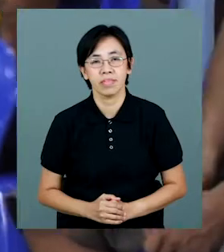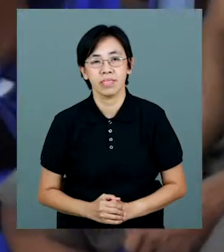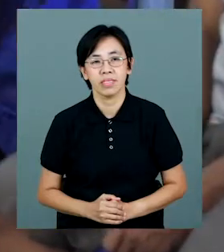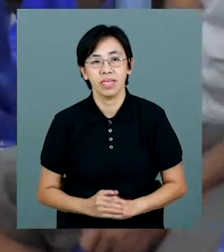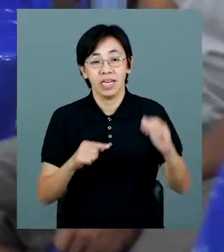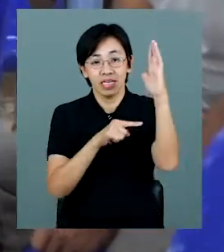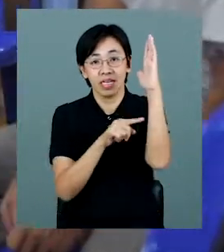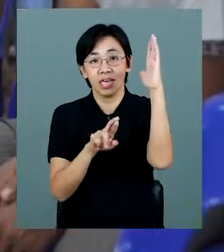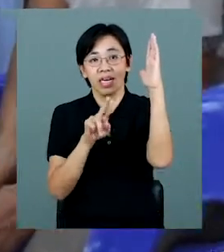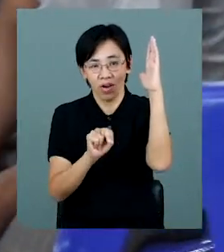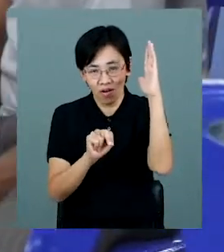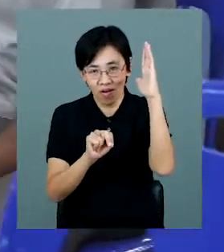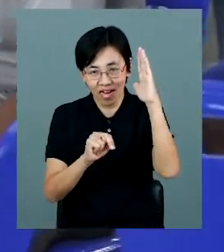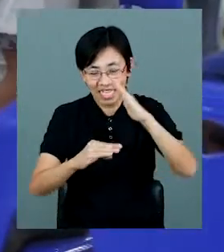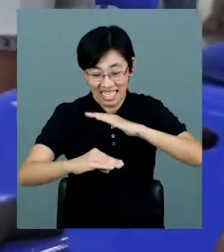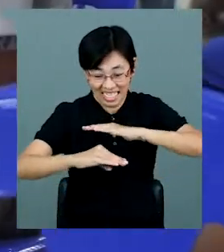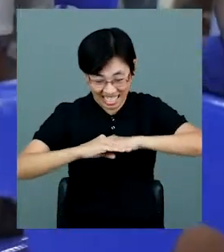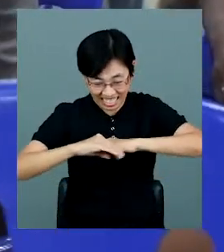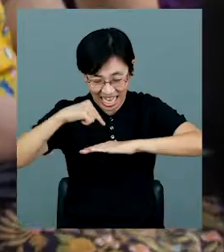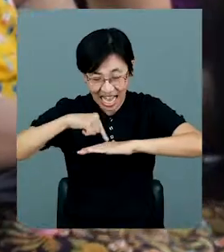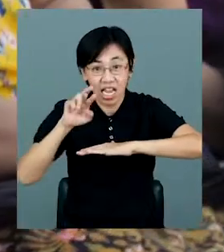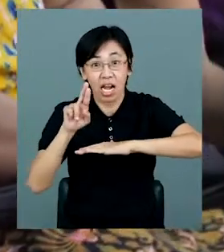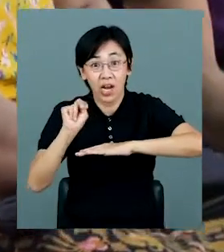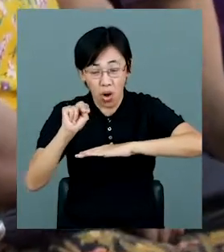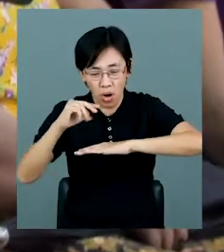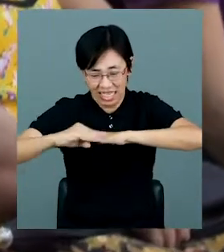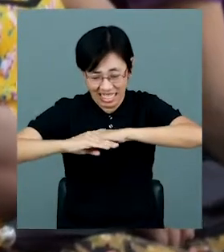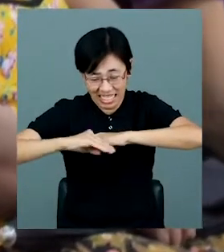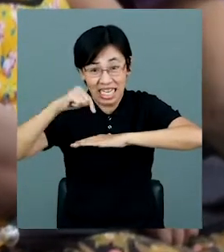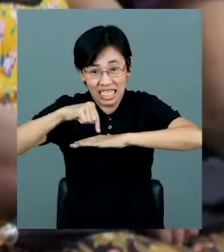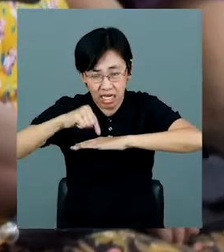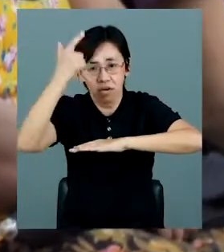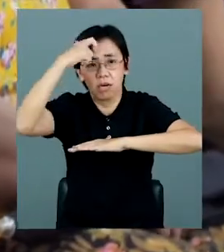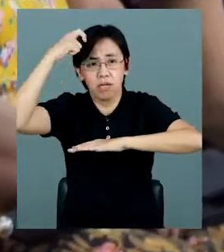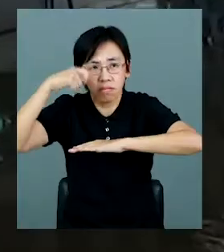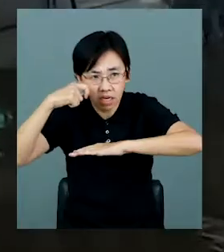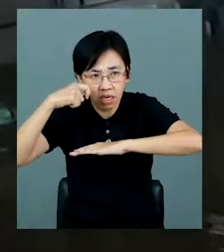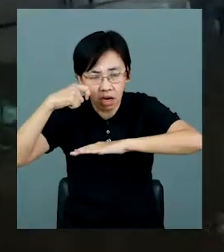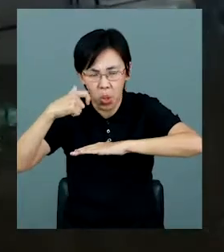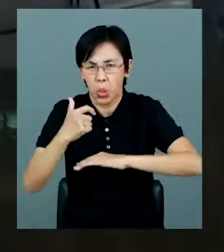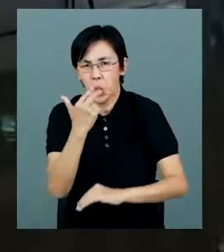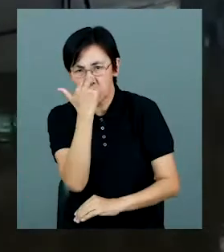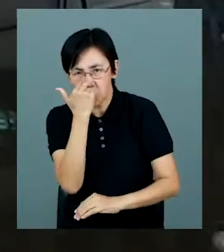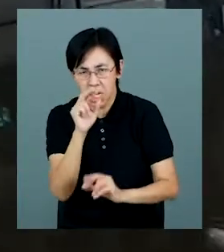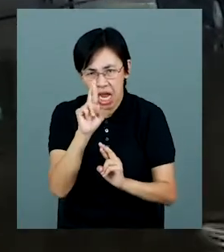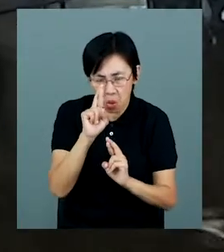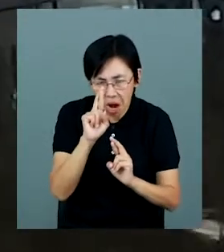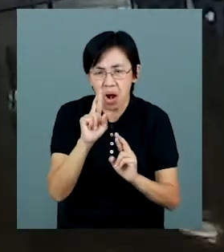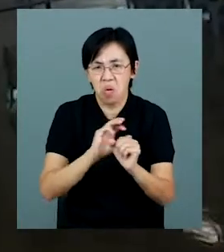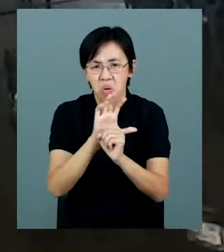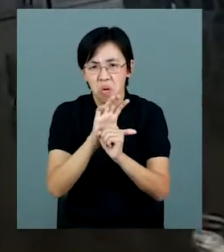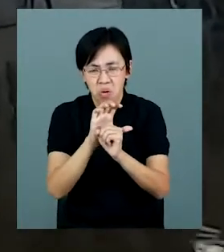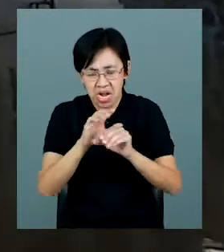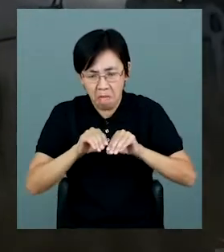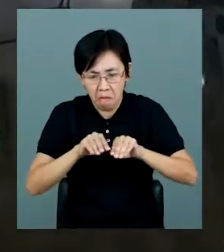ที่จังหวัดระนองนะครับถึงแม้จะเป็นพื้นที่ที่ติดกับประเทศเมียนมานะครับแล้วก็ต้องเฝ้าระวังเรื่องของโควิด-19 อยู่